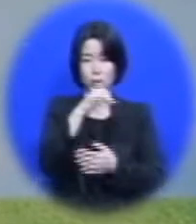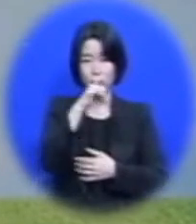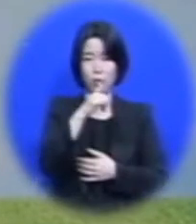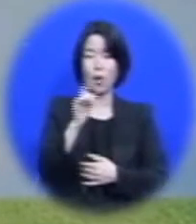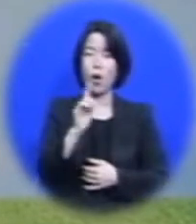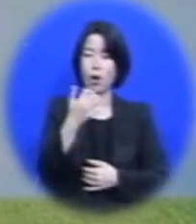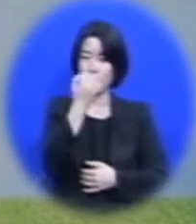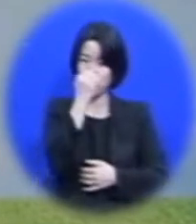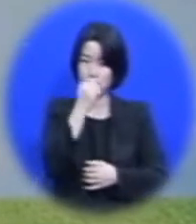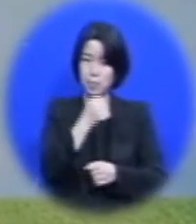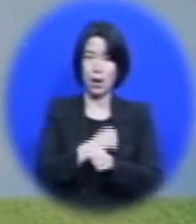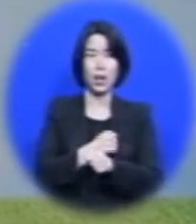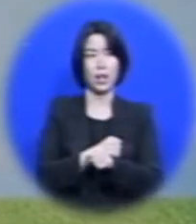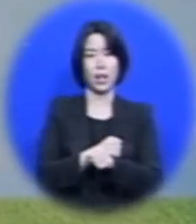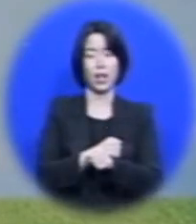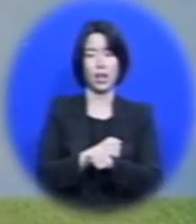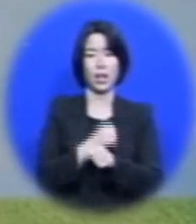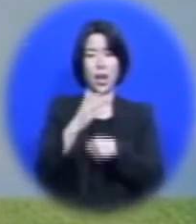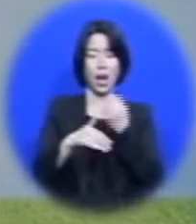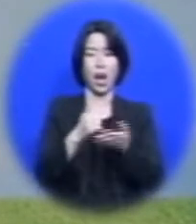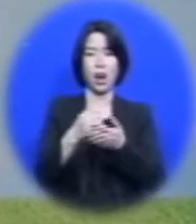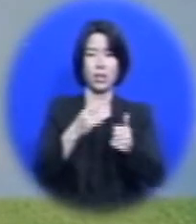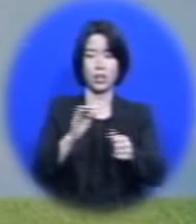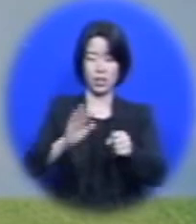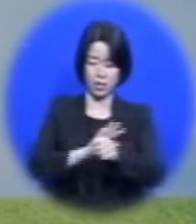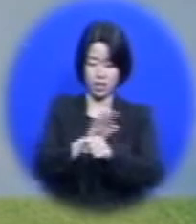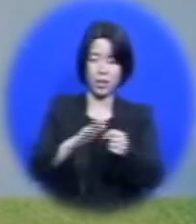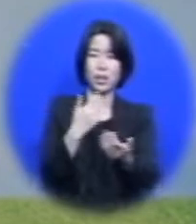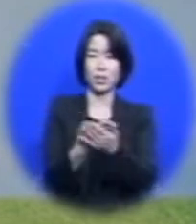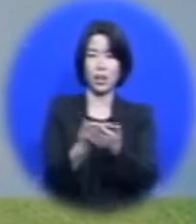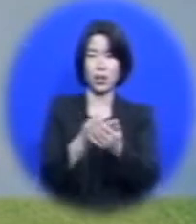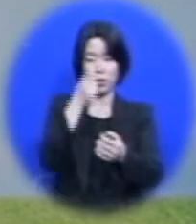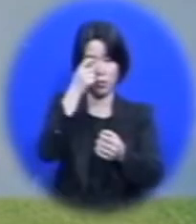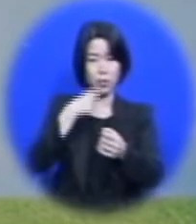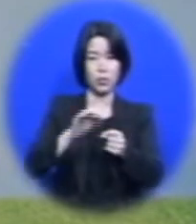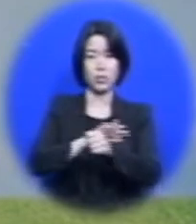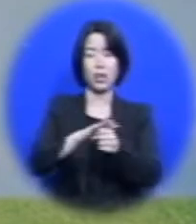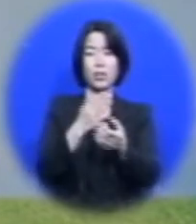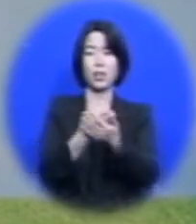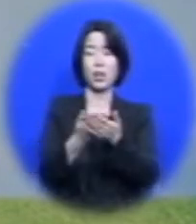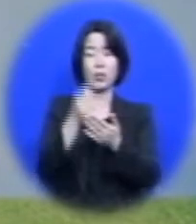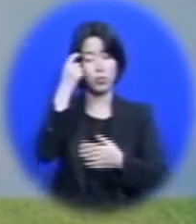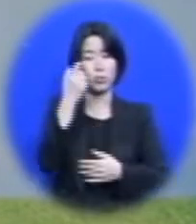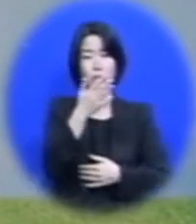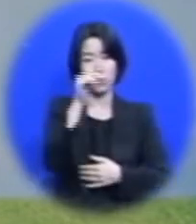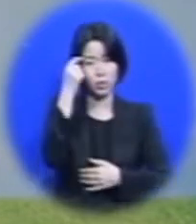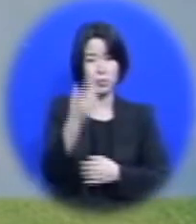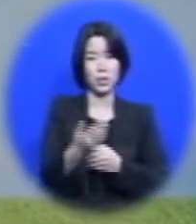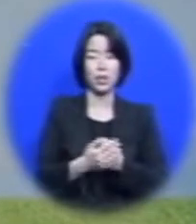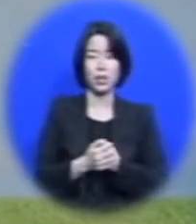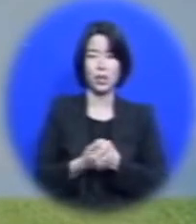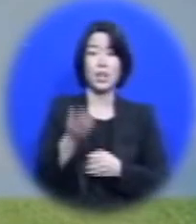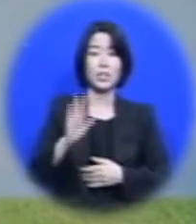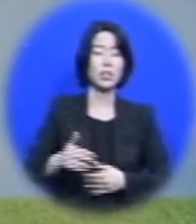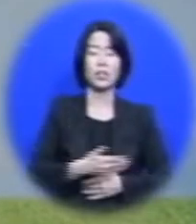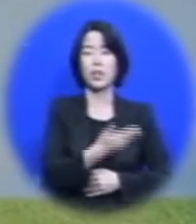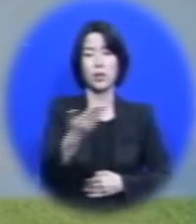어떻게 뻔뻔하게 하나님께 사랑을 달라고 자비를 달라고 구하냐 말입니다. 그러나